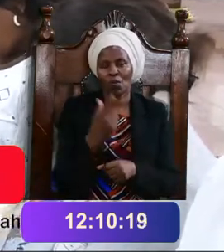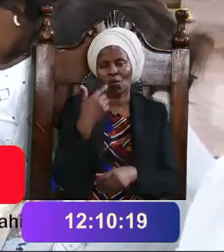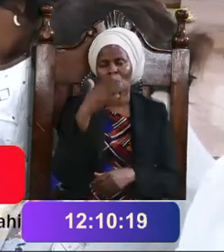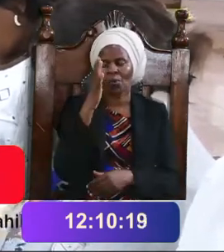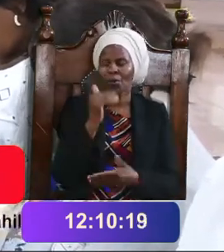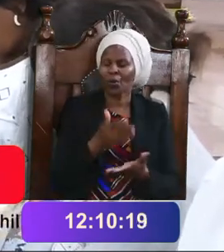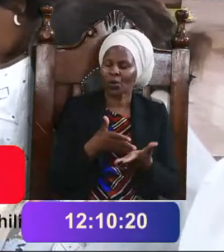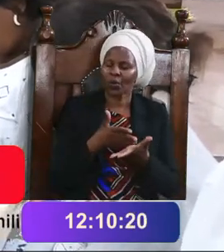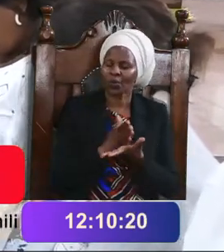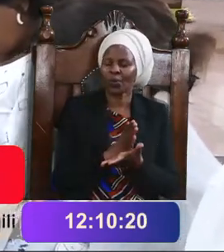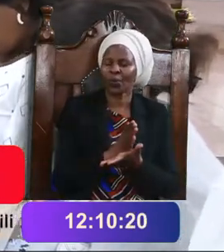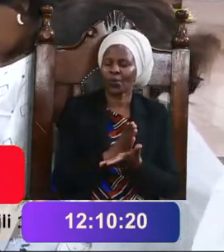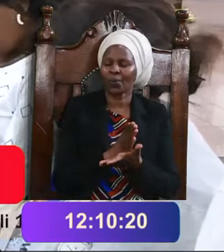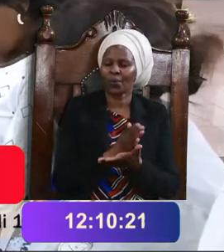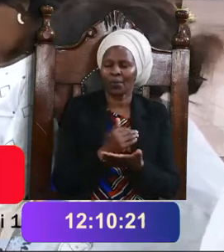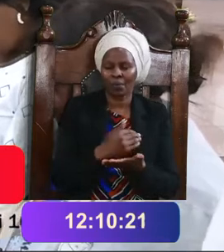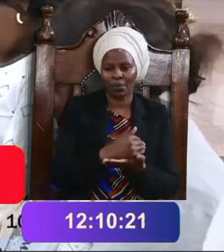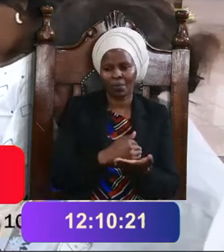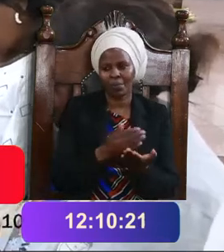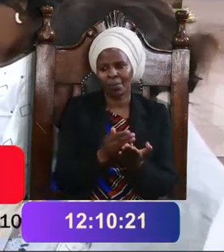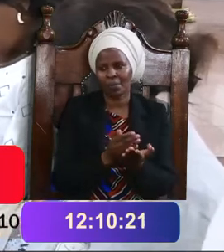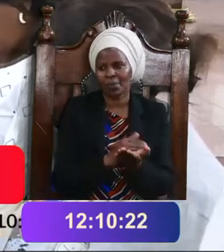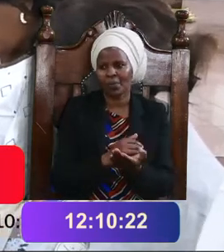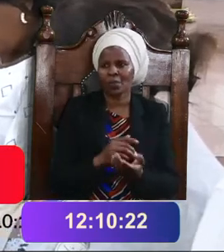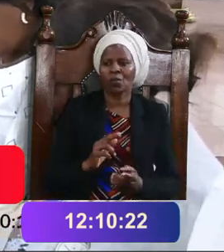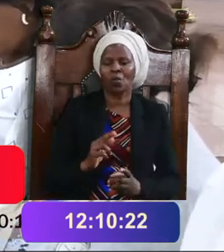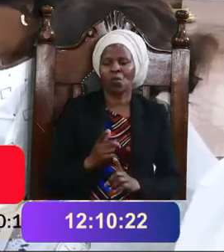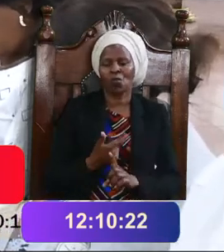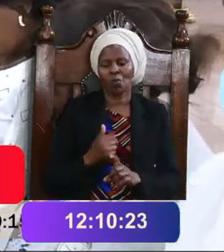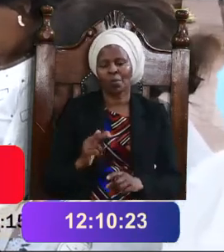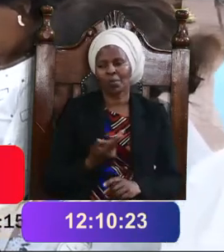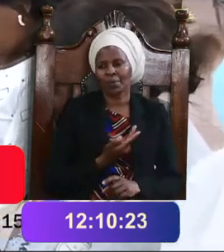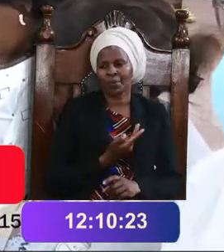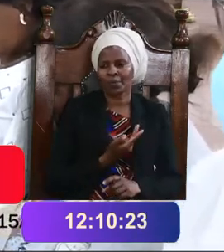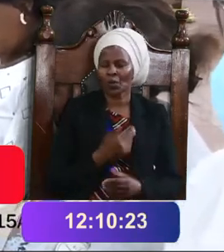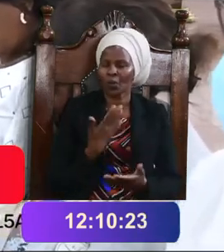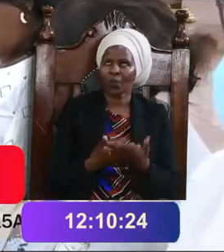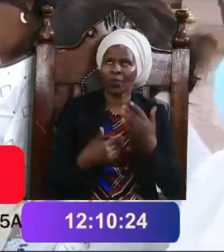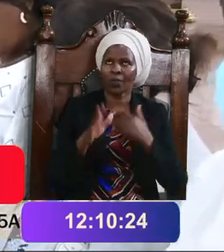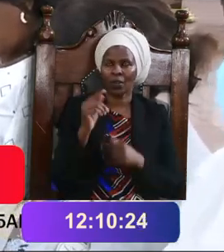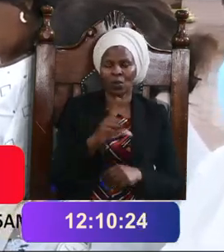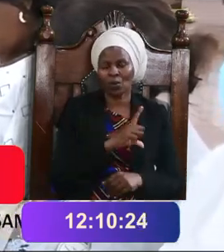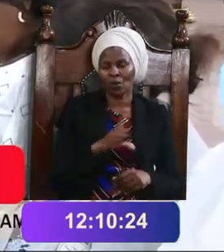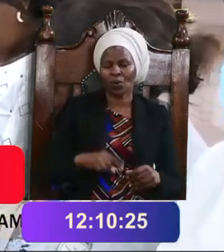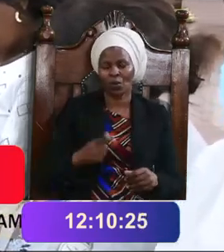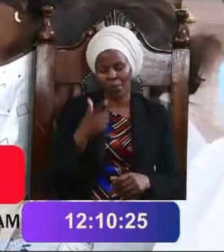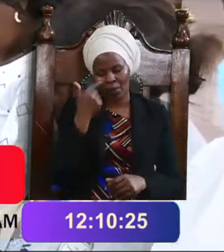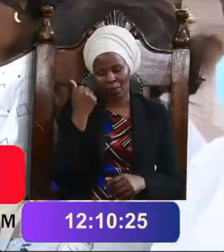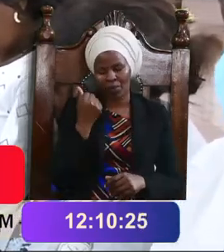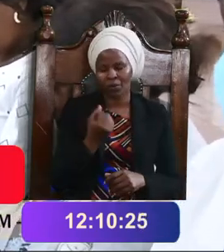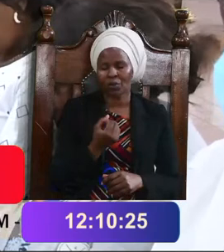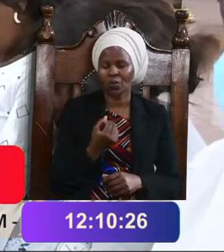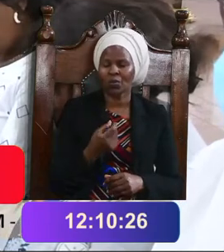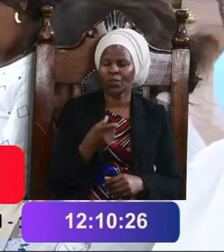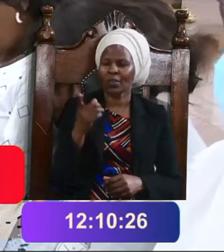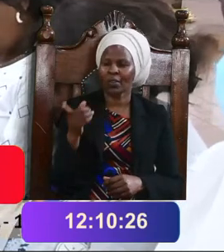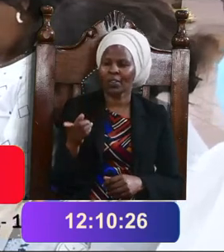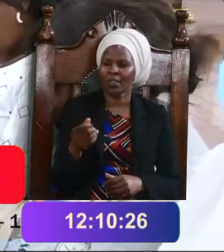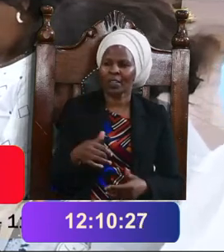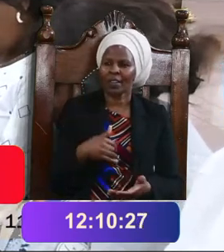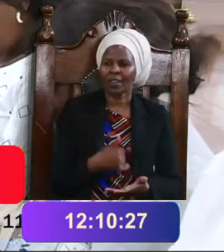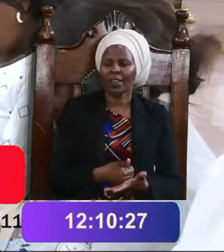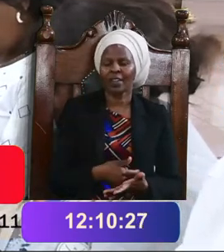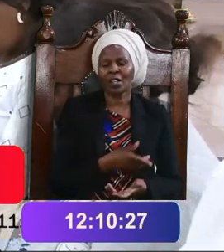kupitia matoleo yetu. Tunakushukuru Bwana kwa sababu ya hizi ambazo